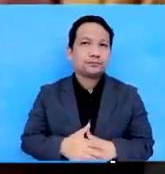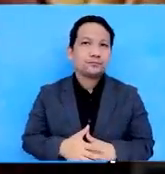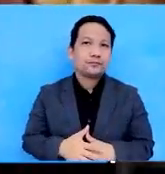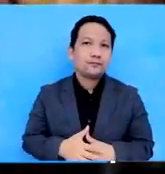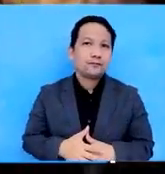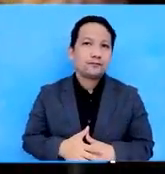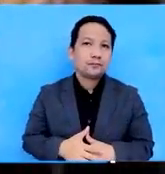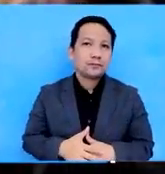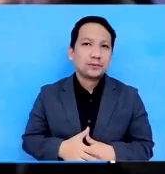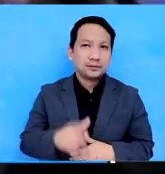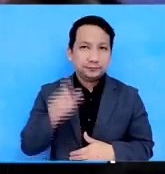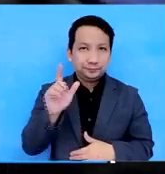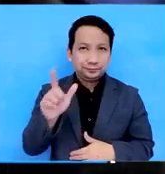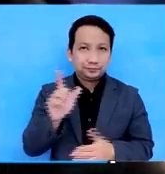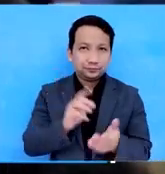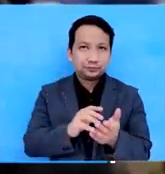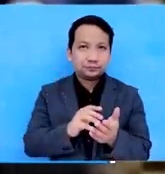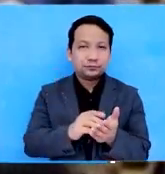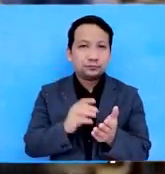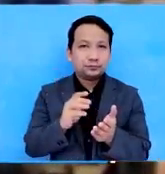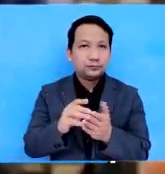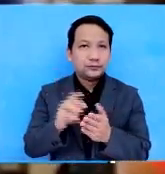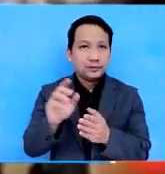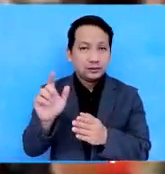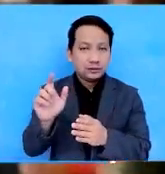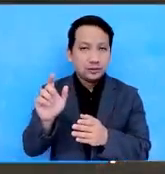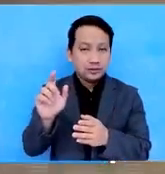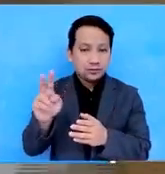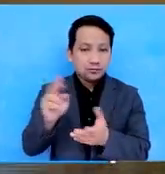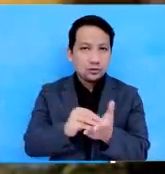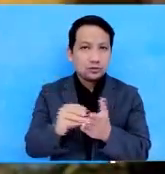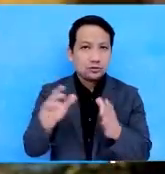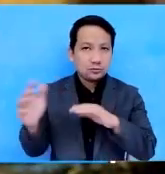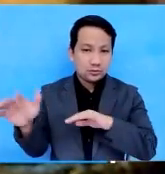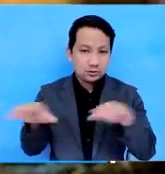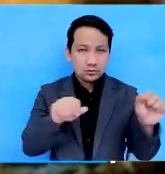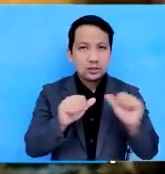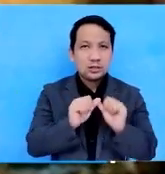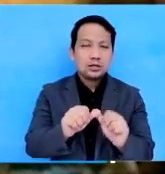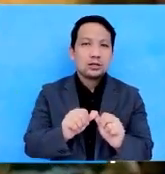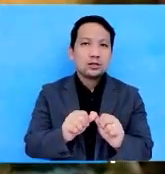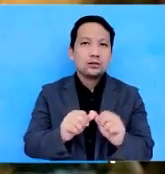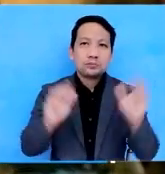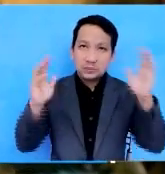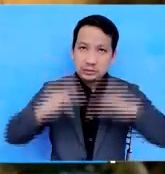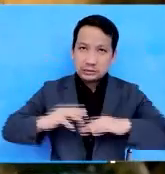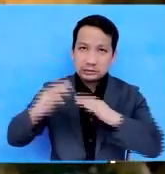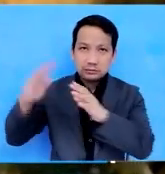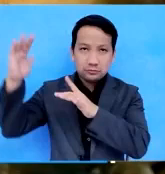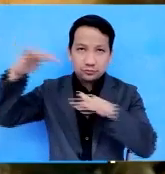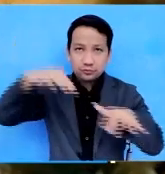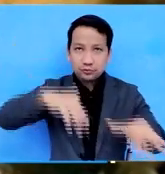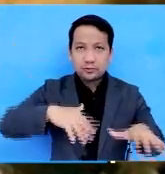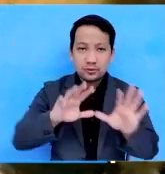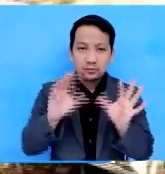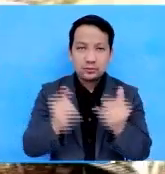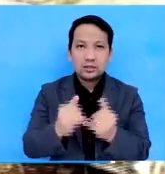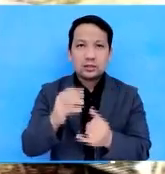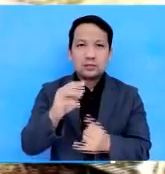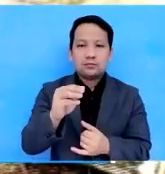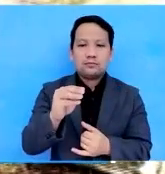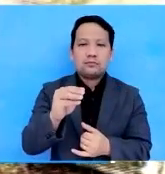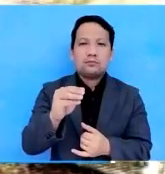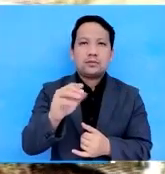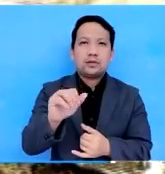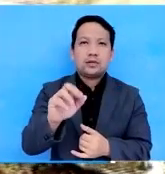Mahigit 2,000 individual sa bayan ang inilikas dahil sa lindol. Nawasak din ng landslide ang ilang barangay ng Maragusan.